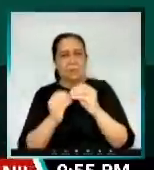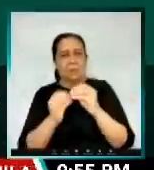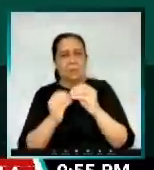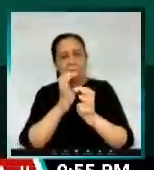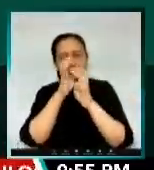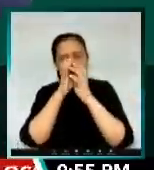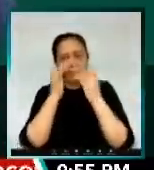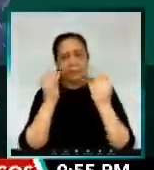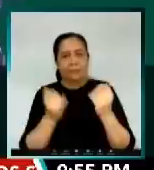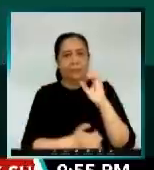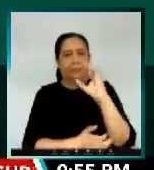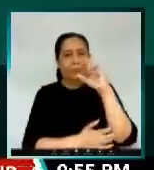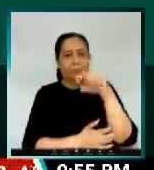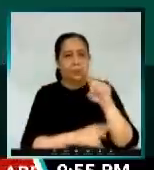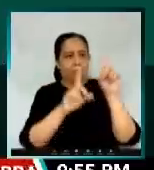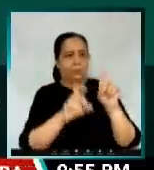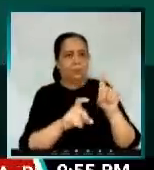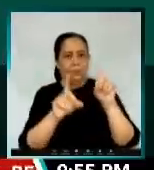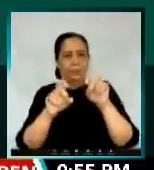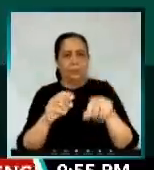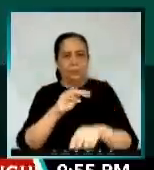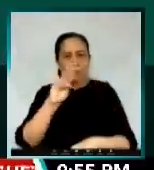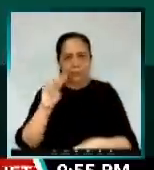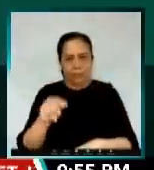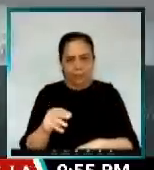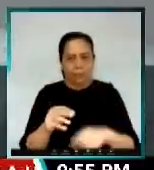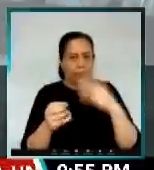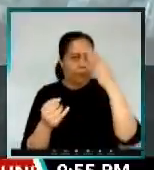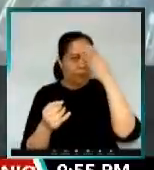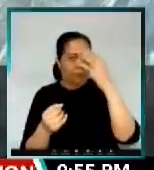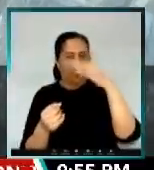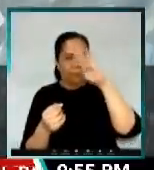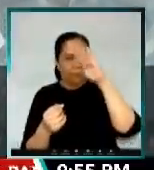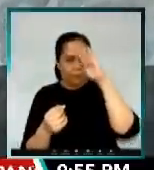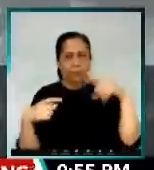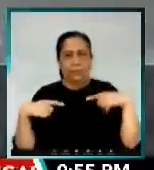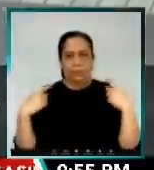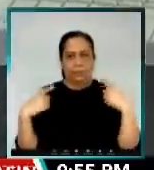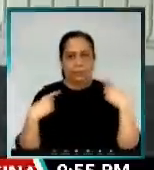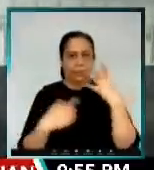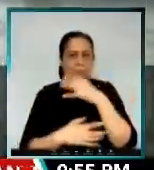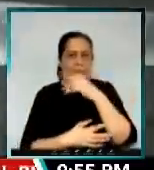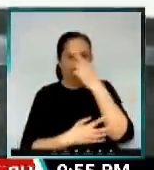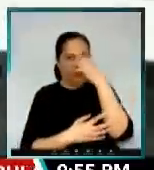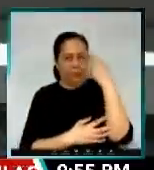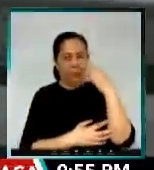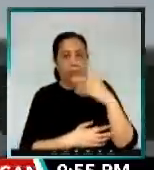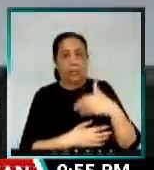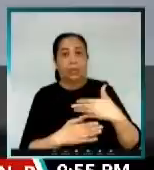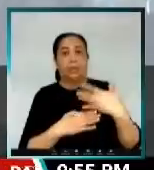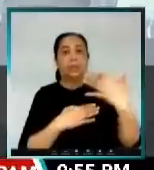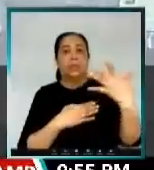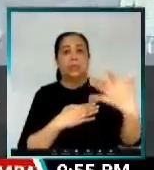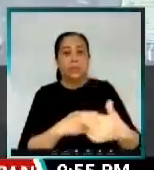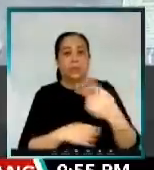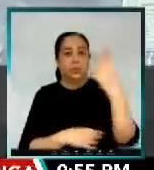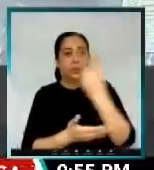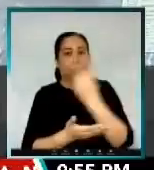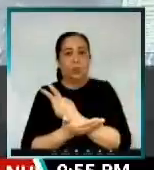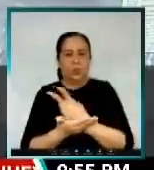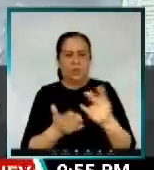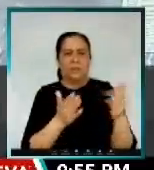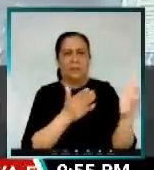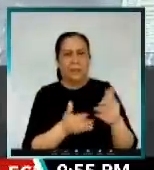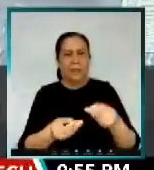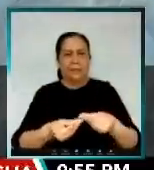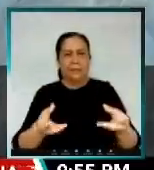ang testing sa Metro Manila, Bulacan, Cavite, Laguna at Rizal. Sa susunod na 2 linggo, planong ipamahagi ng